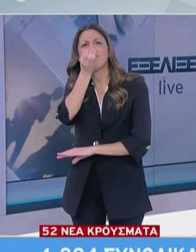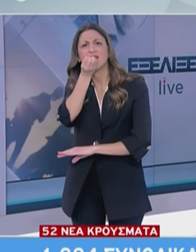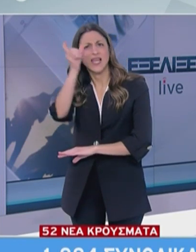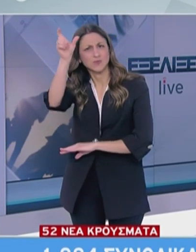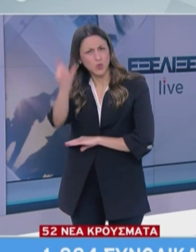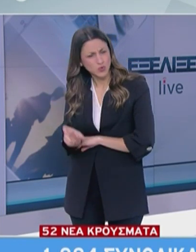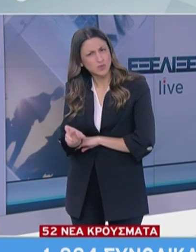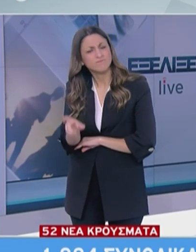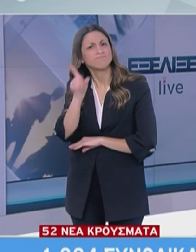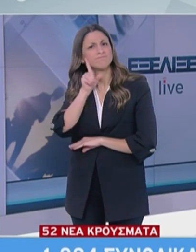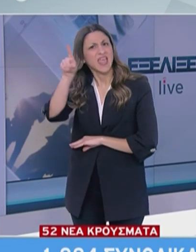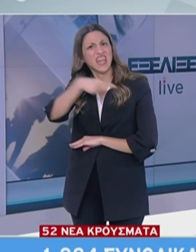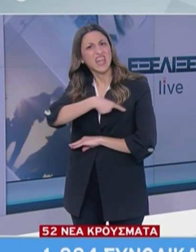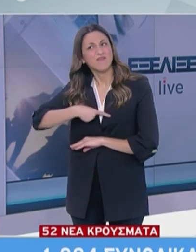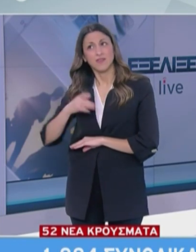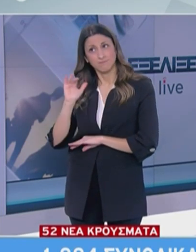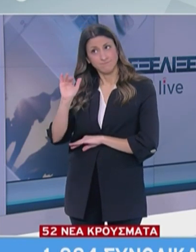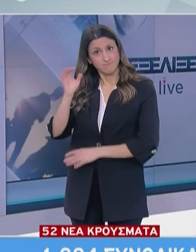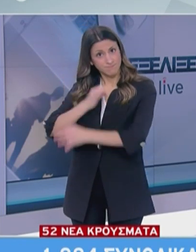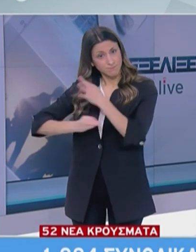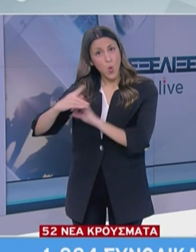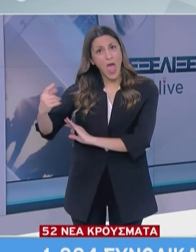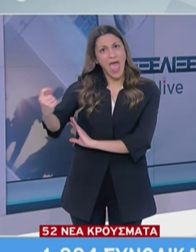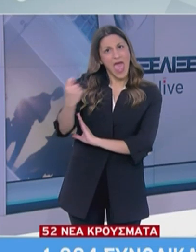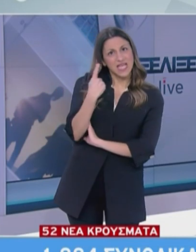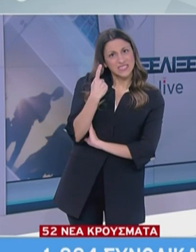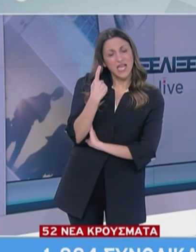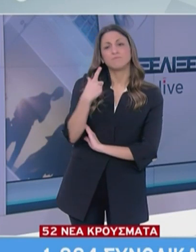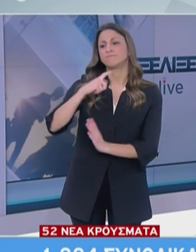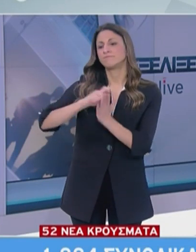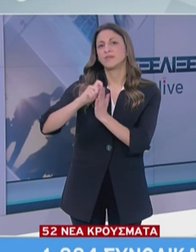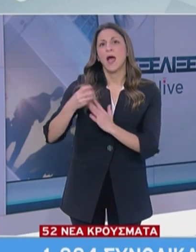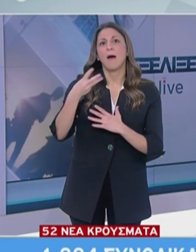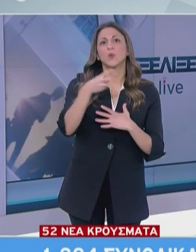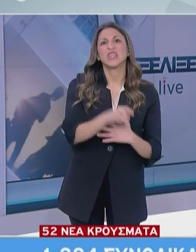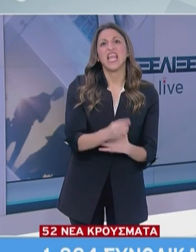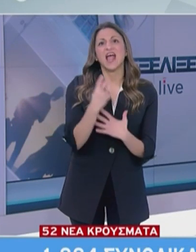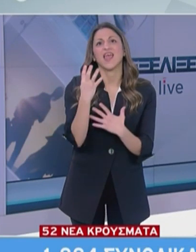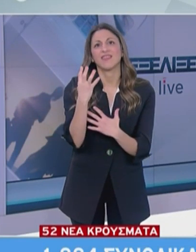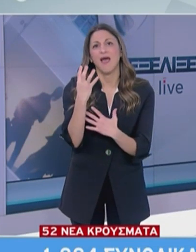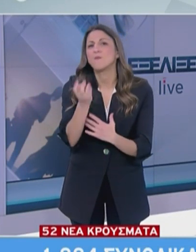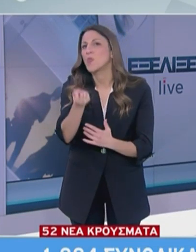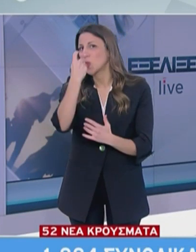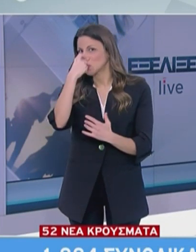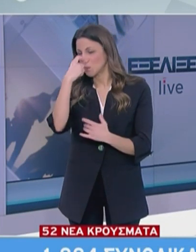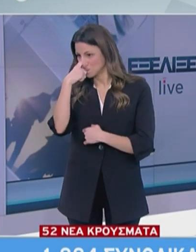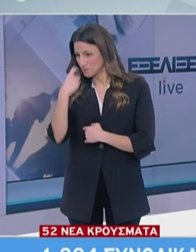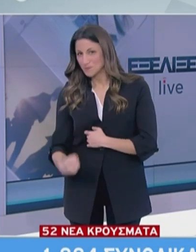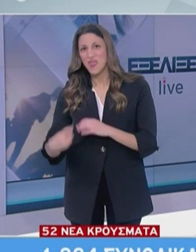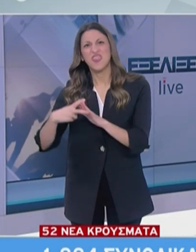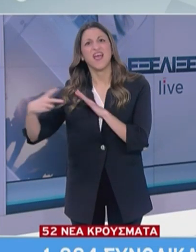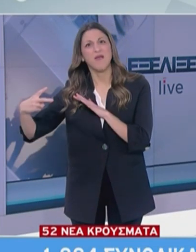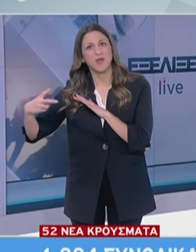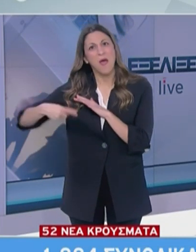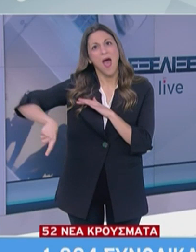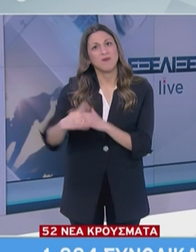την Αναστασία του Κοτανίδου, και μου έστειλε σημείωμα ότι από 39 διασωληνωμένους έχουν αποσωληνωθεί 17 και